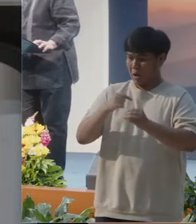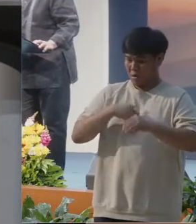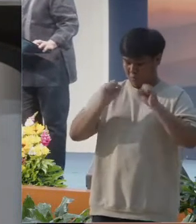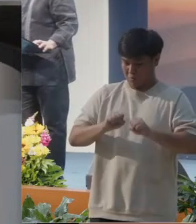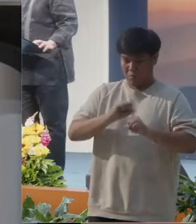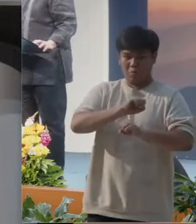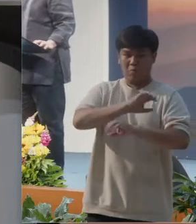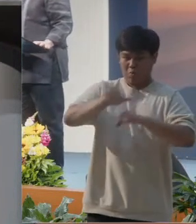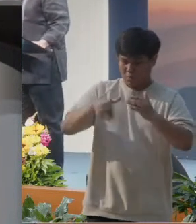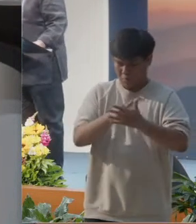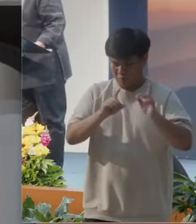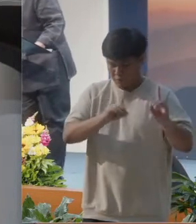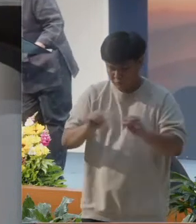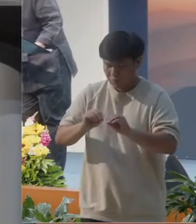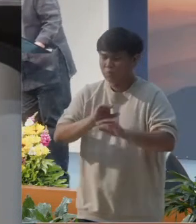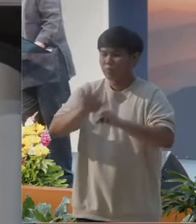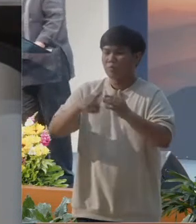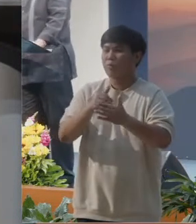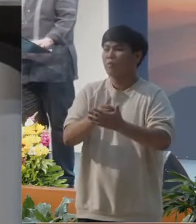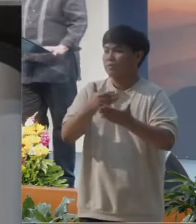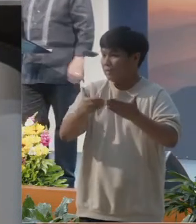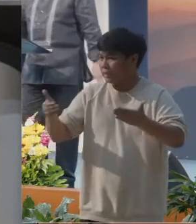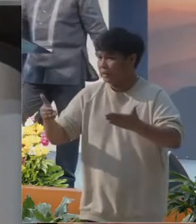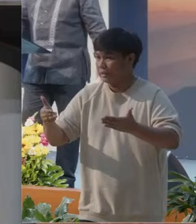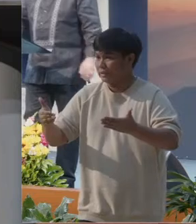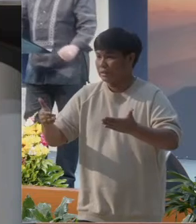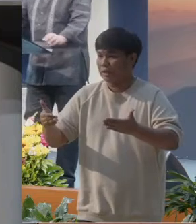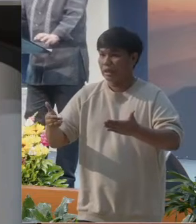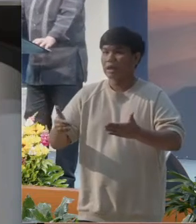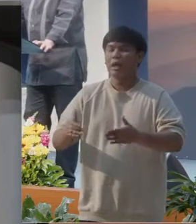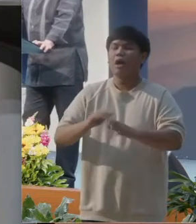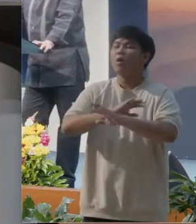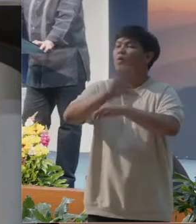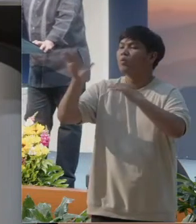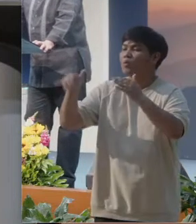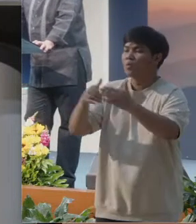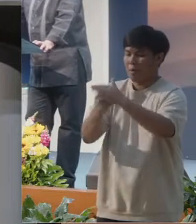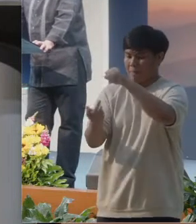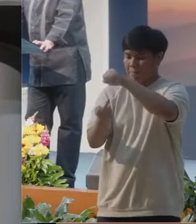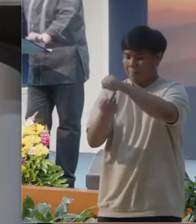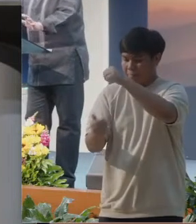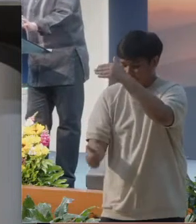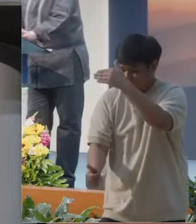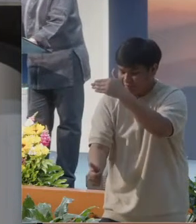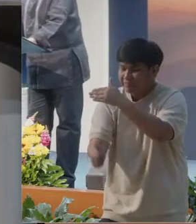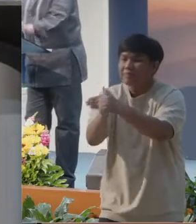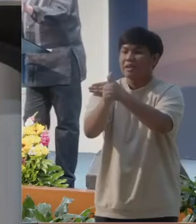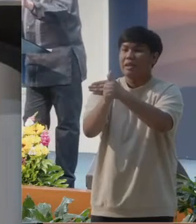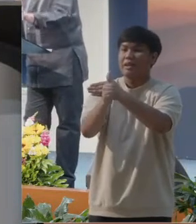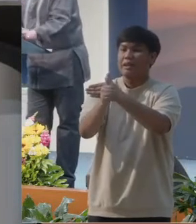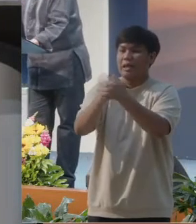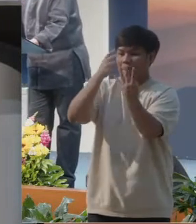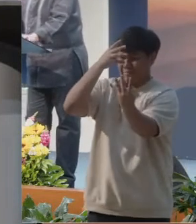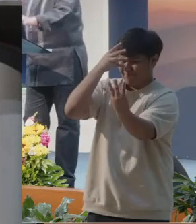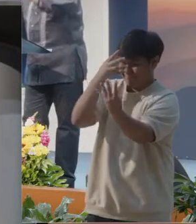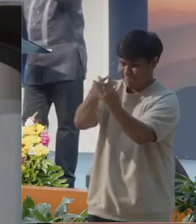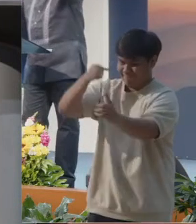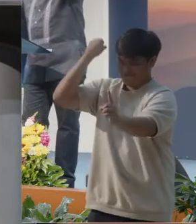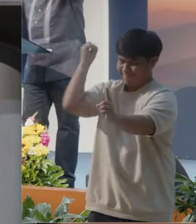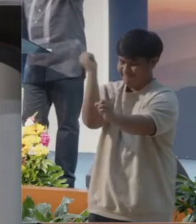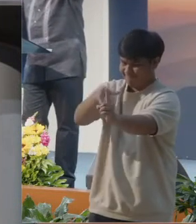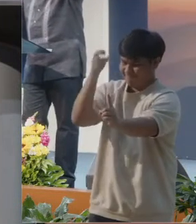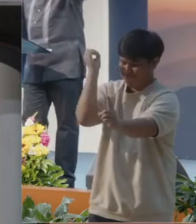all things? Lahat po yun, lahat po ng pahamak na hinarap ni Pablo. Siya po ay nakulong, siya ay binato, siya